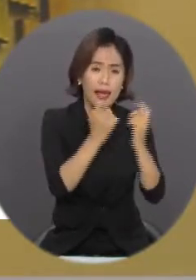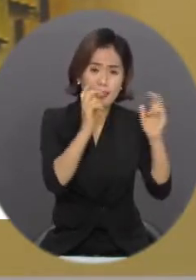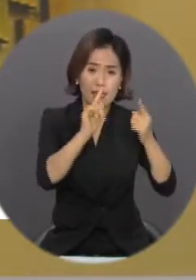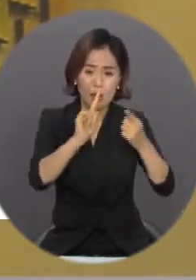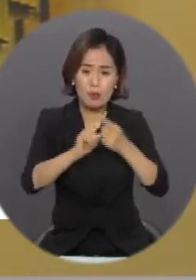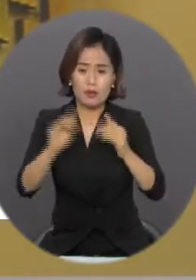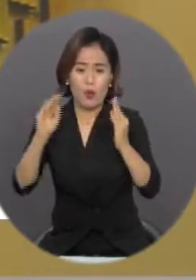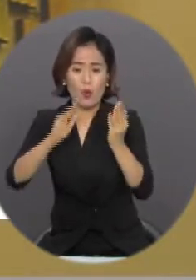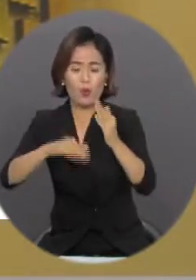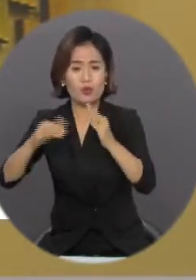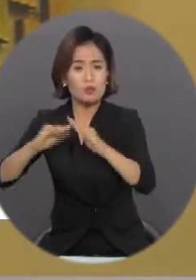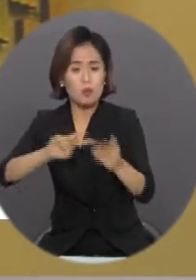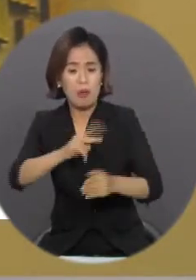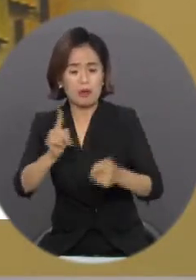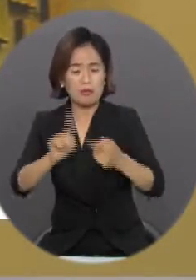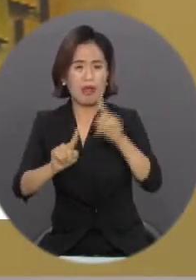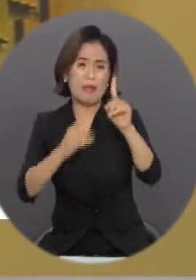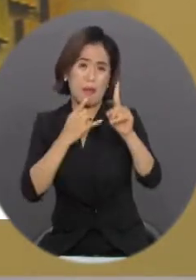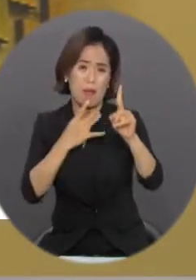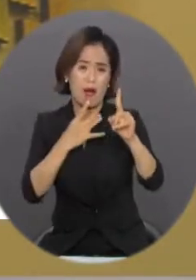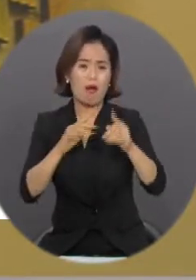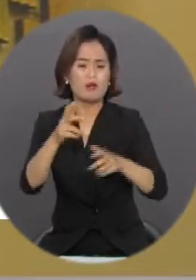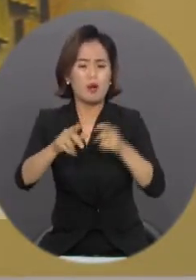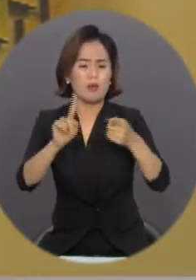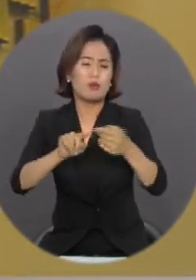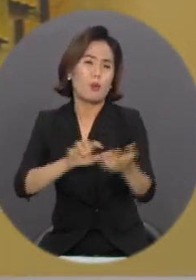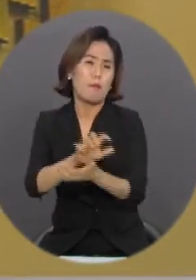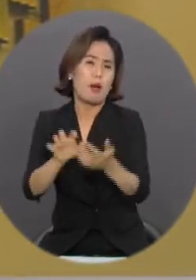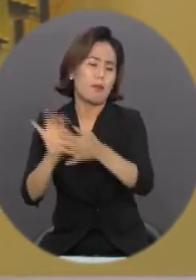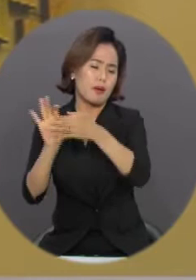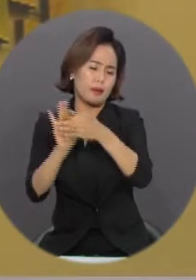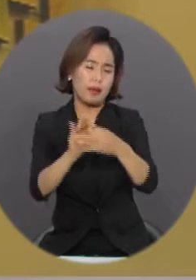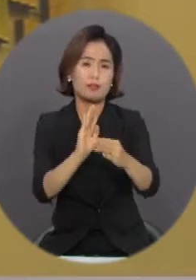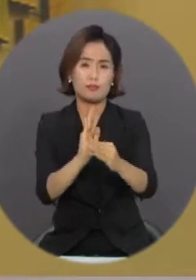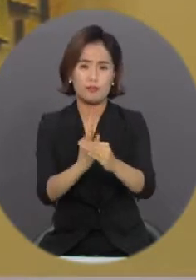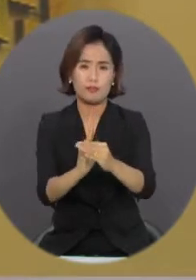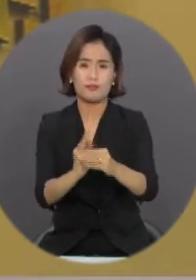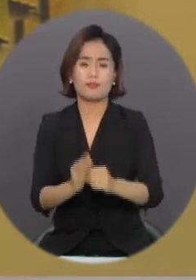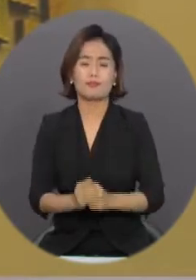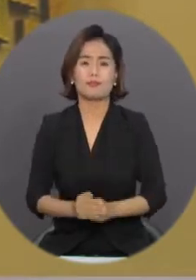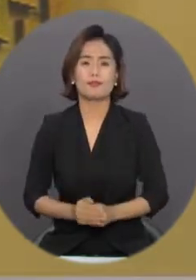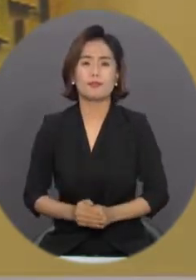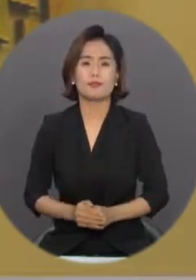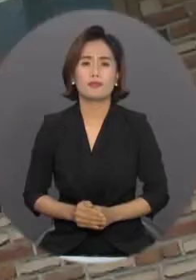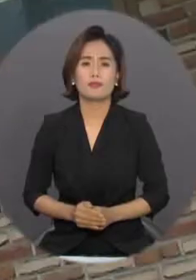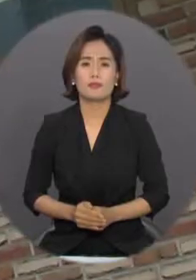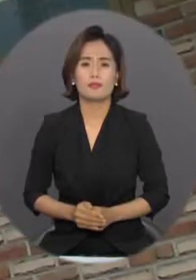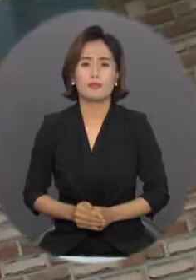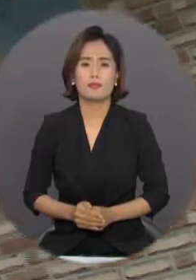사업과 관련해서 이딴 잡음만 일고 있습니다. 이다현 기자가 취재했습니다.